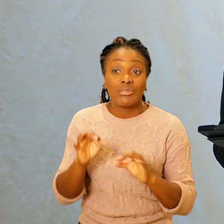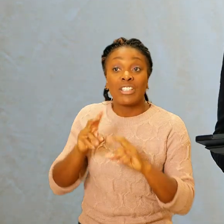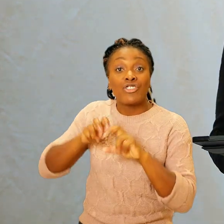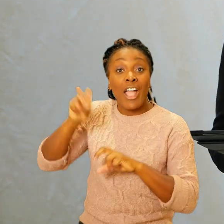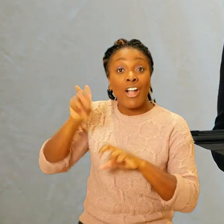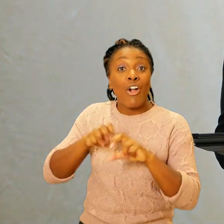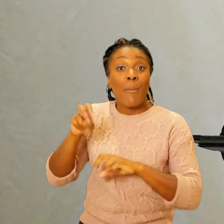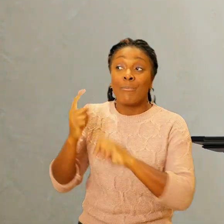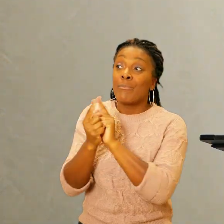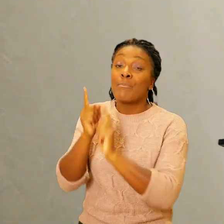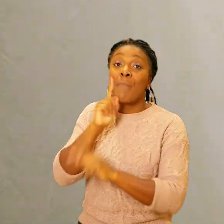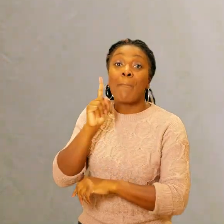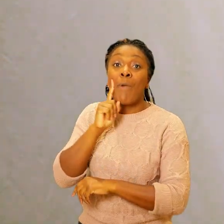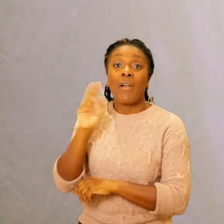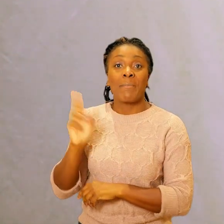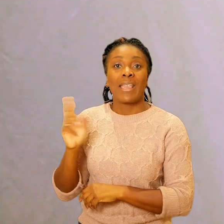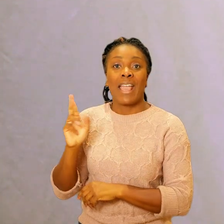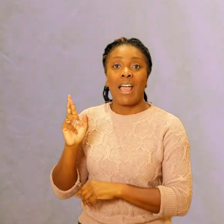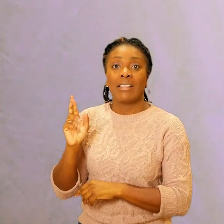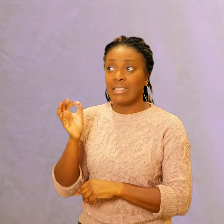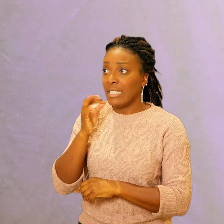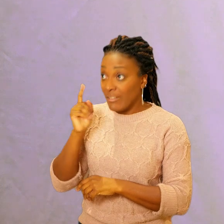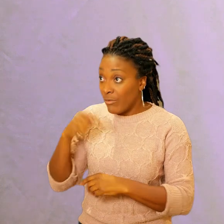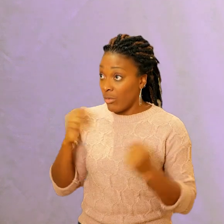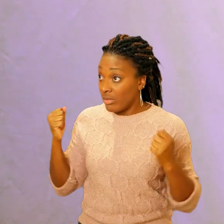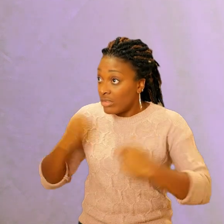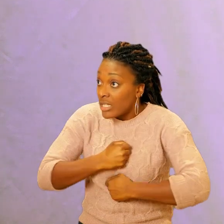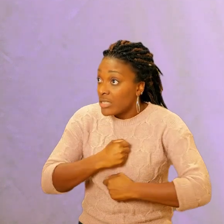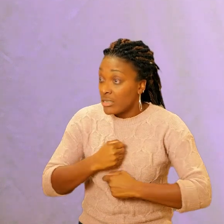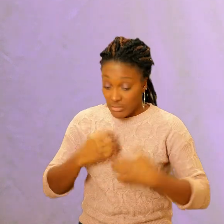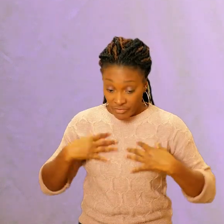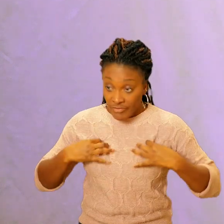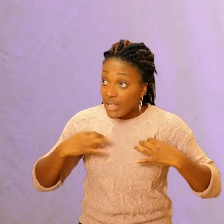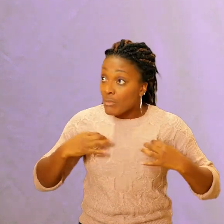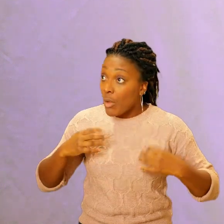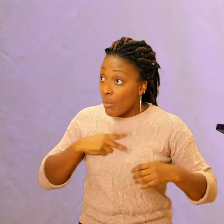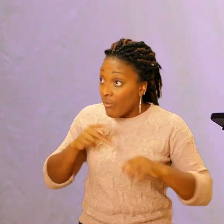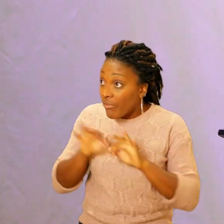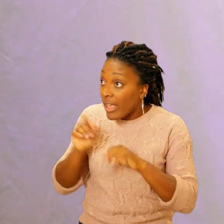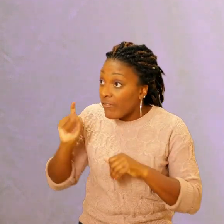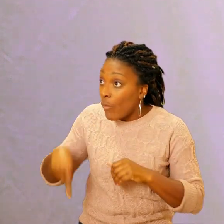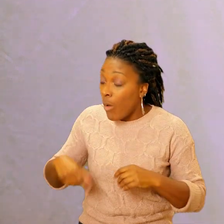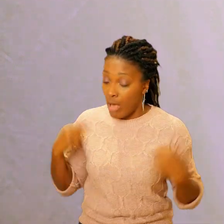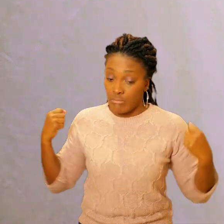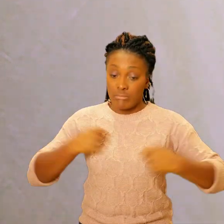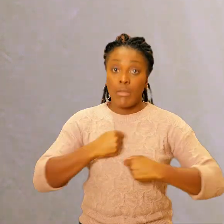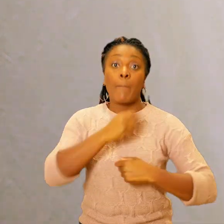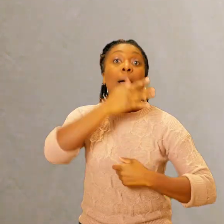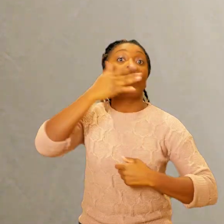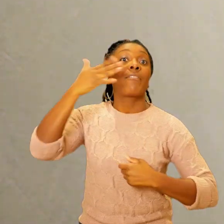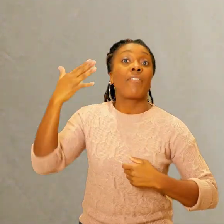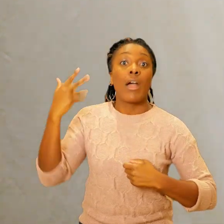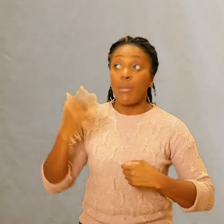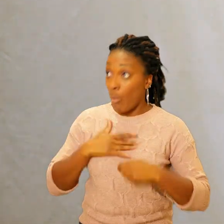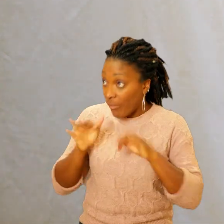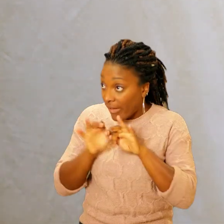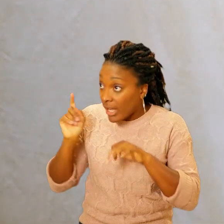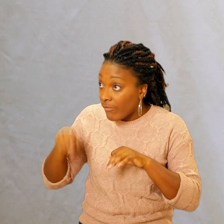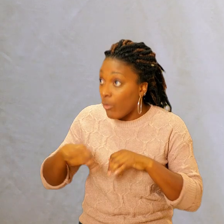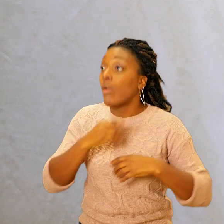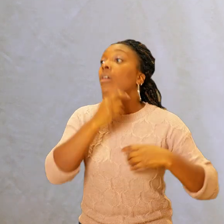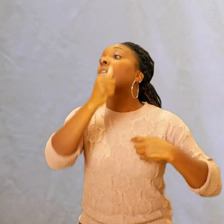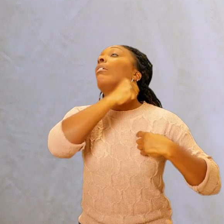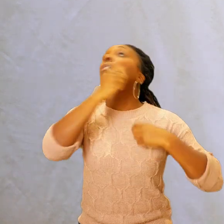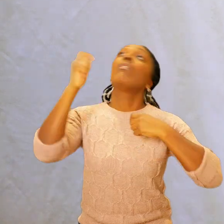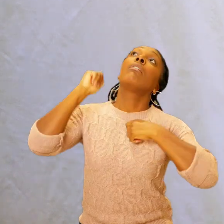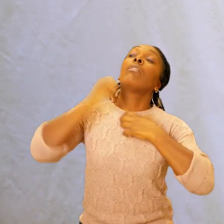sa maman. Il va mettre les habits d'Ésaü. Il va mettre le parfum d'Ésaü. Il va